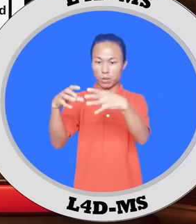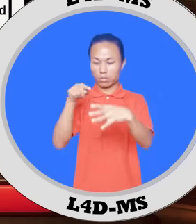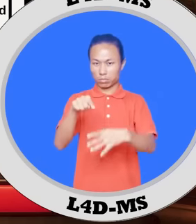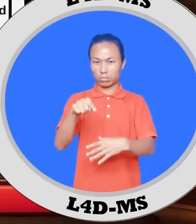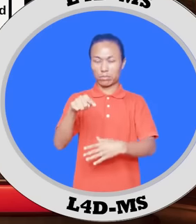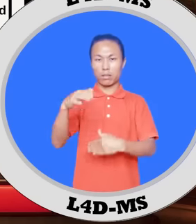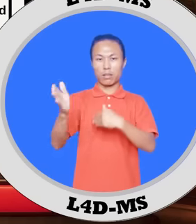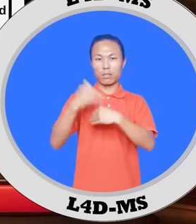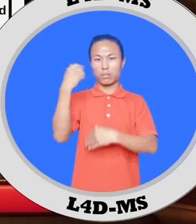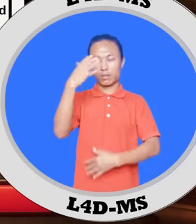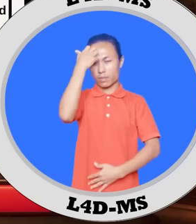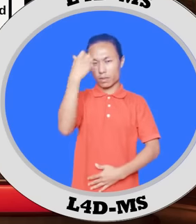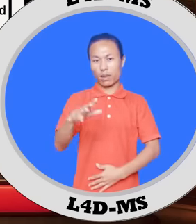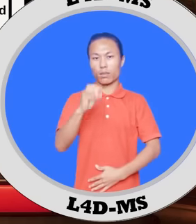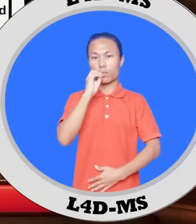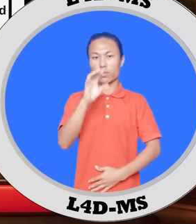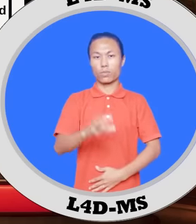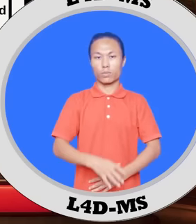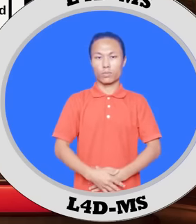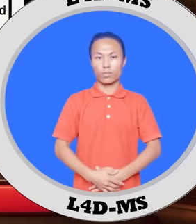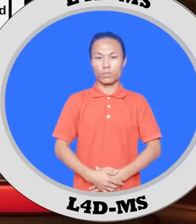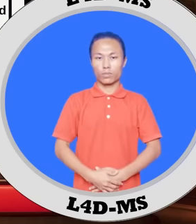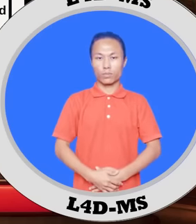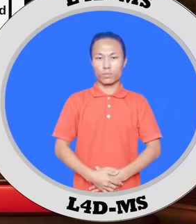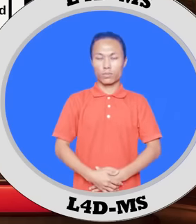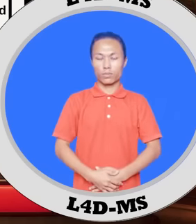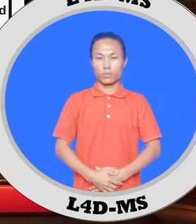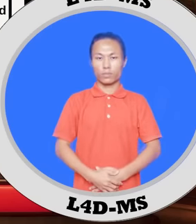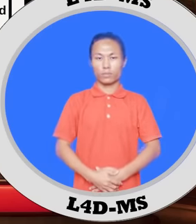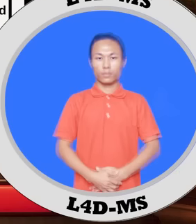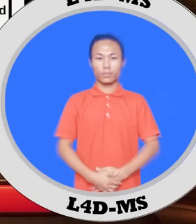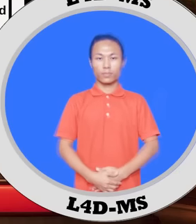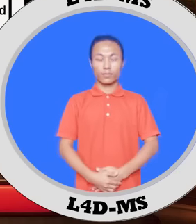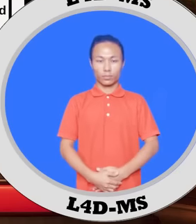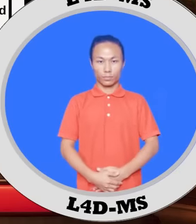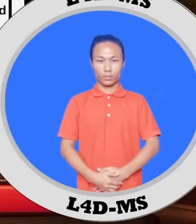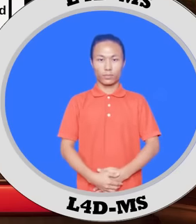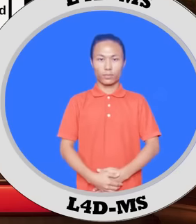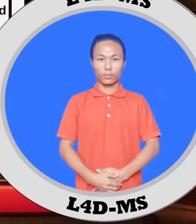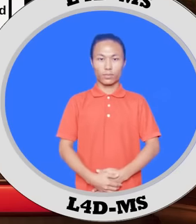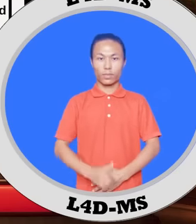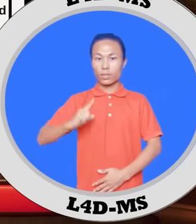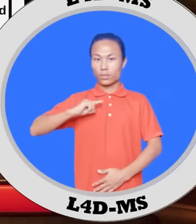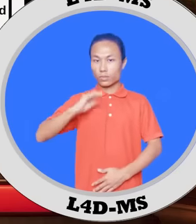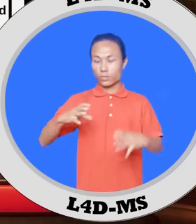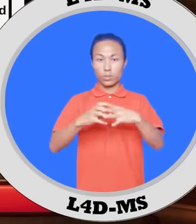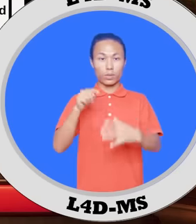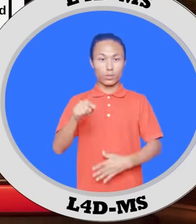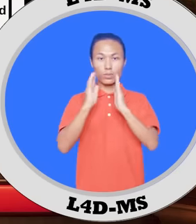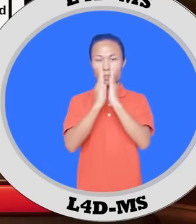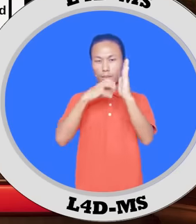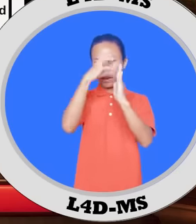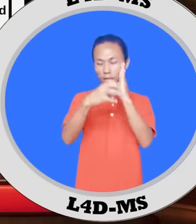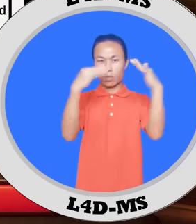က်ခံနိုင်ပွဲရာမရှိတဲ့ကိစ္စဖြစ်တယ်လို့ Justice for Myanmar ပြောရေးဆိုခွင့်ရှိသူမတ်ရတနာမောင်ကပြောပါရစေ။ဆေအိုစုကနိုင်ငံ